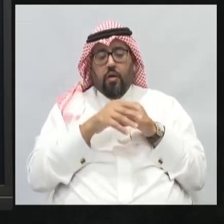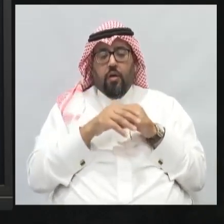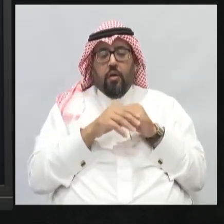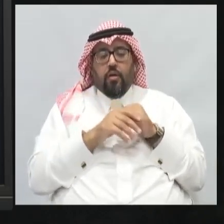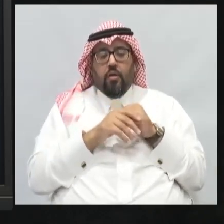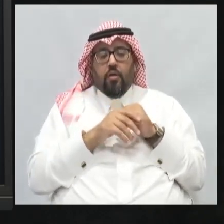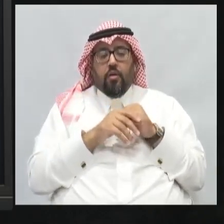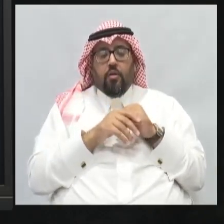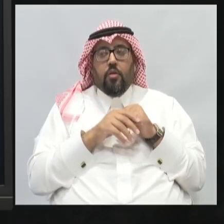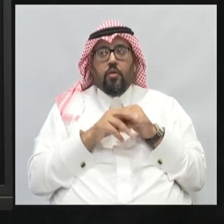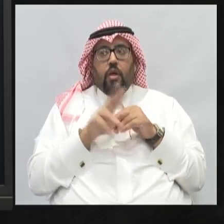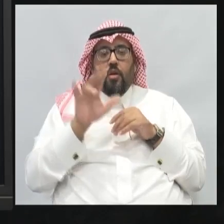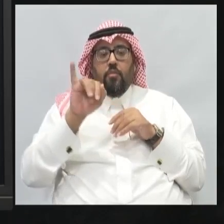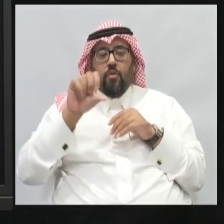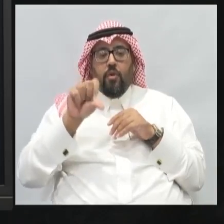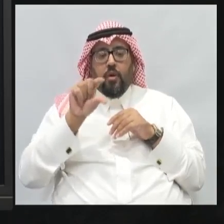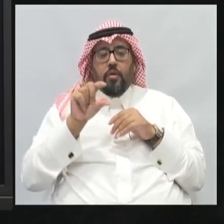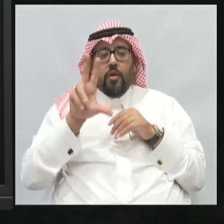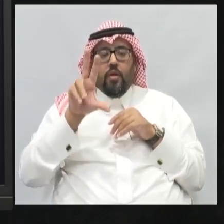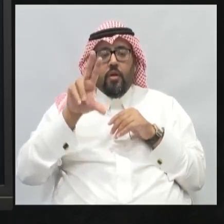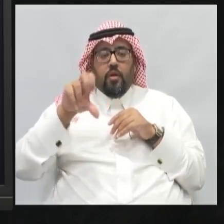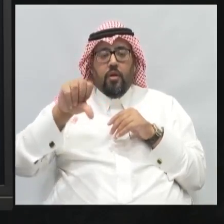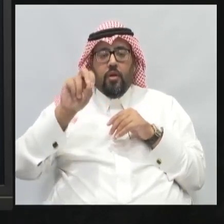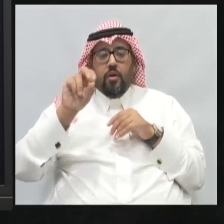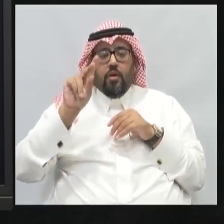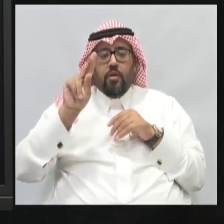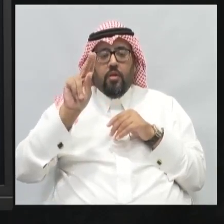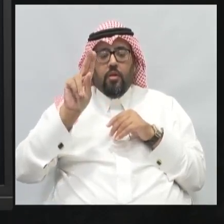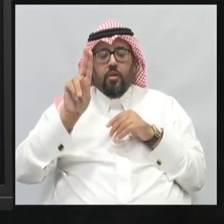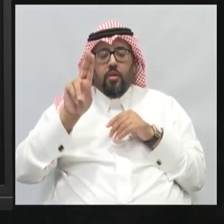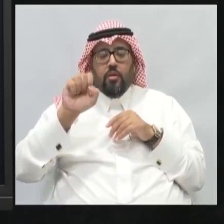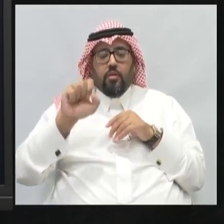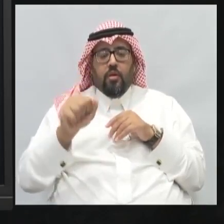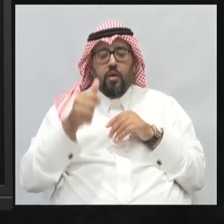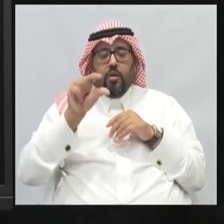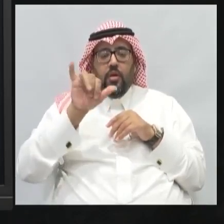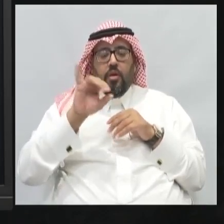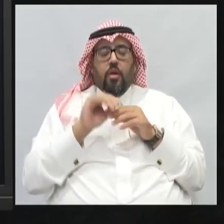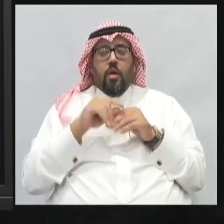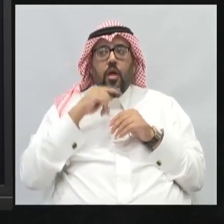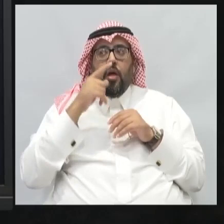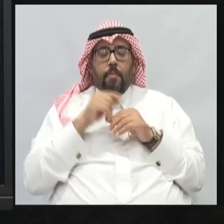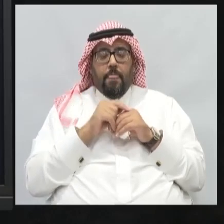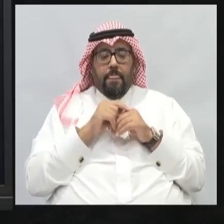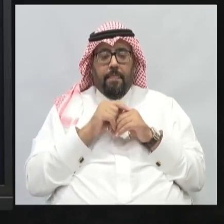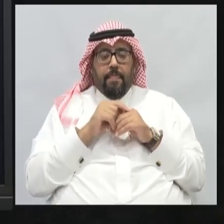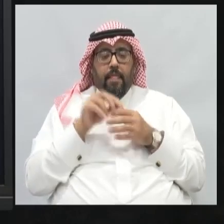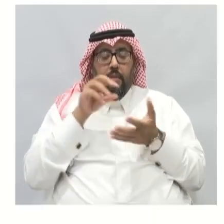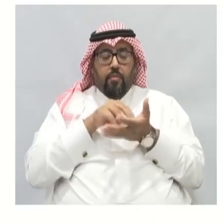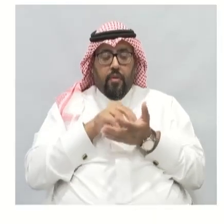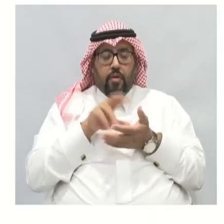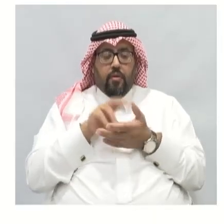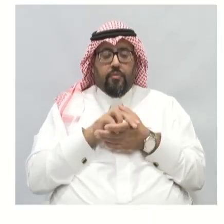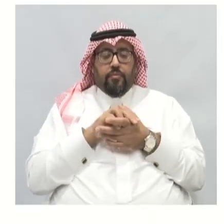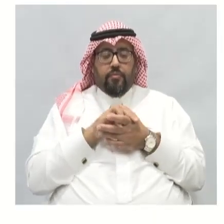من الموارد الاقتصاديه لاي دوله نتحدث احسنتم عن الولايات